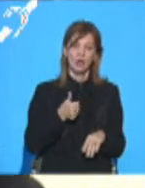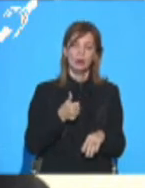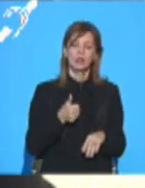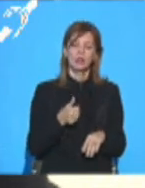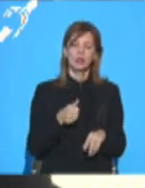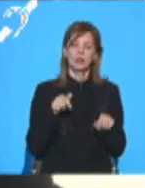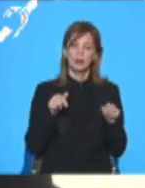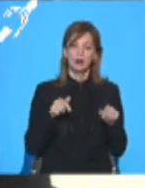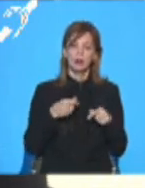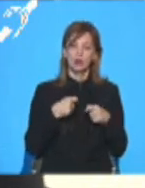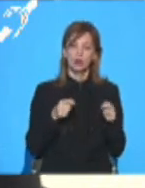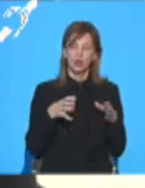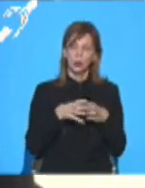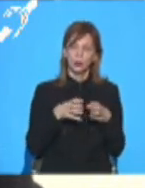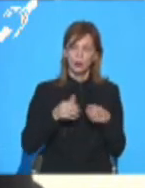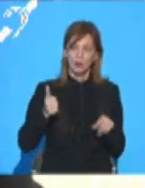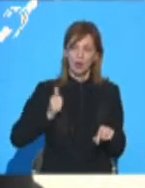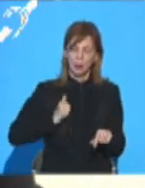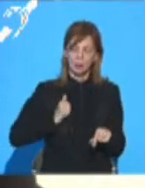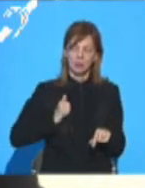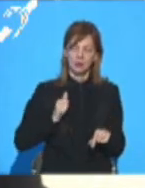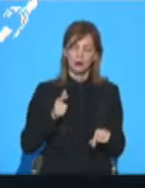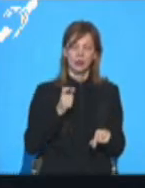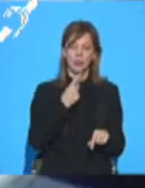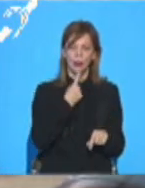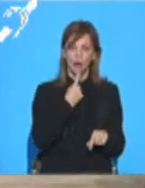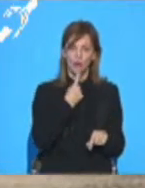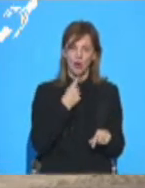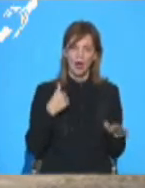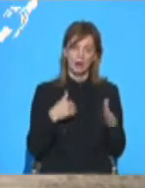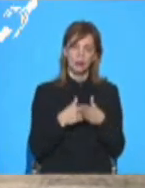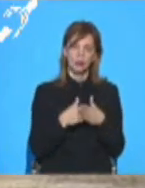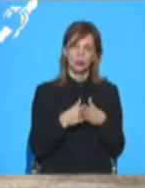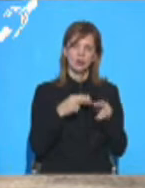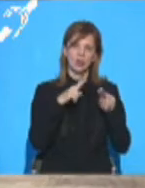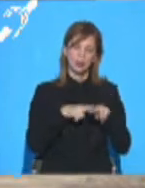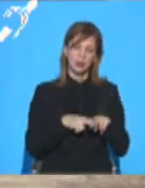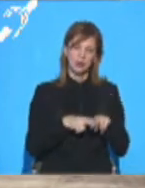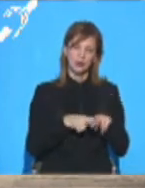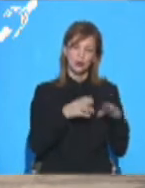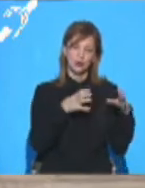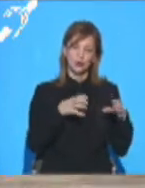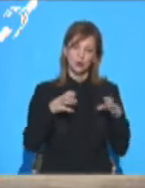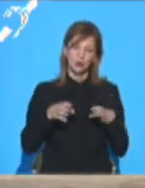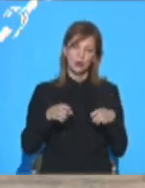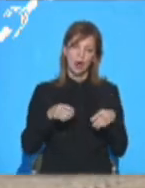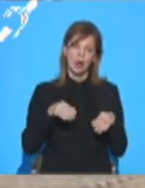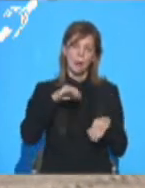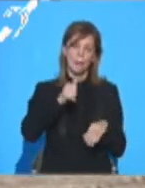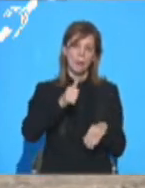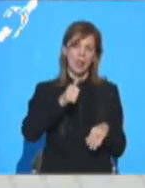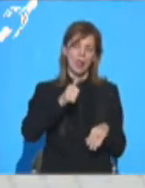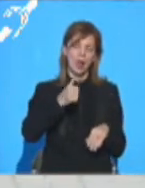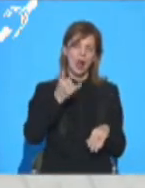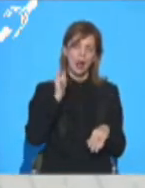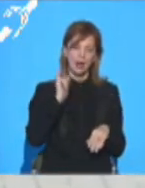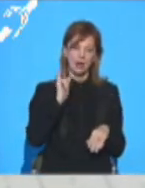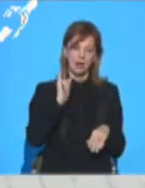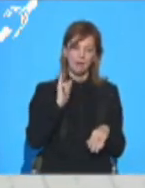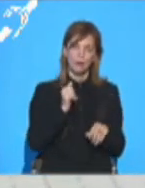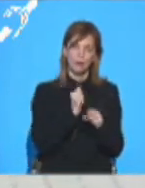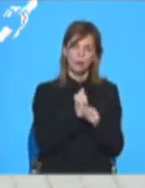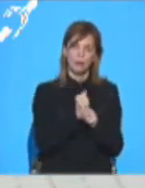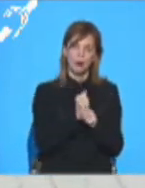Mihai Bravul-Dol și Gruparea de Jandarmi Mobilă Frații Buzești-Craiova, alături de celelalte structuri ale Ministerului Afacerilor Interne, vor